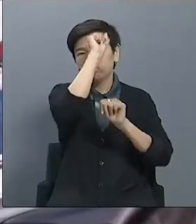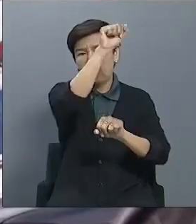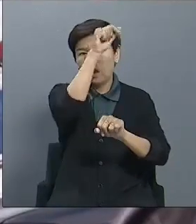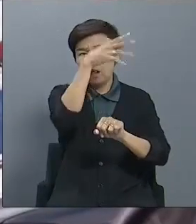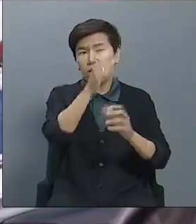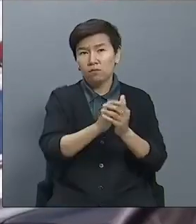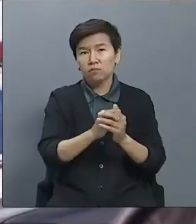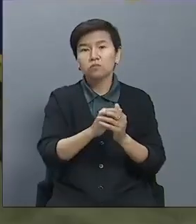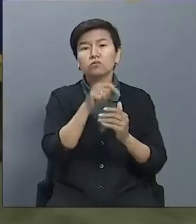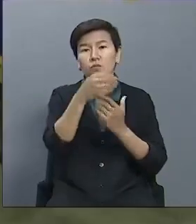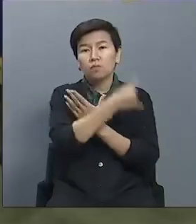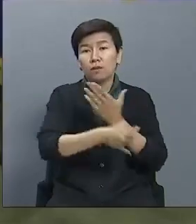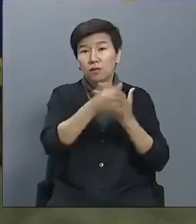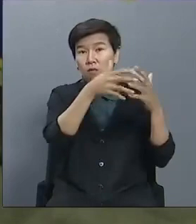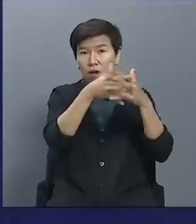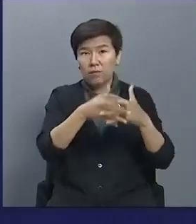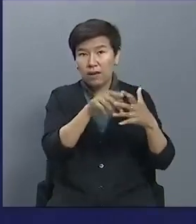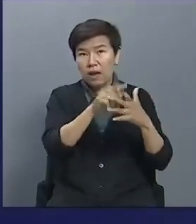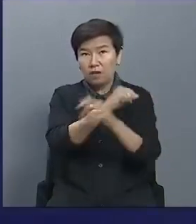ต้องประกาศภาวะฉุกเฉินแห่งชาติรับมือกับโควิช19